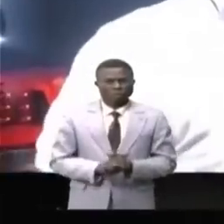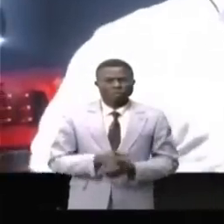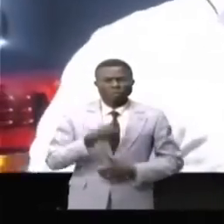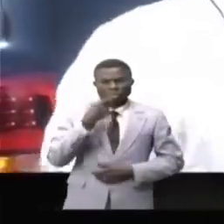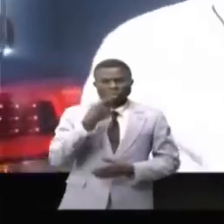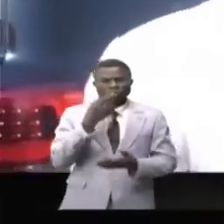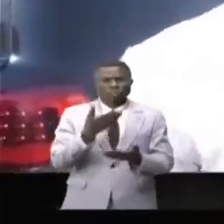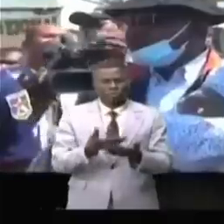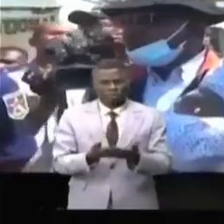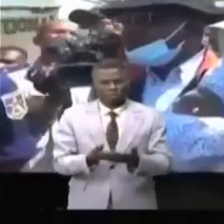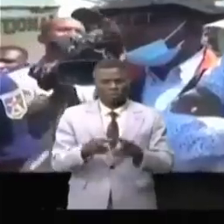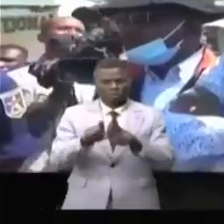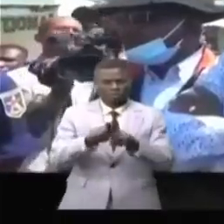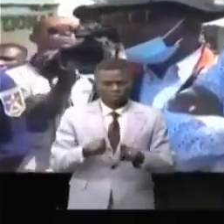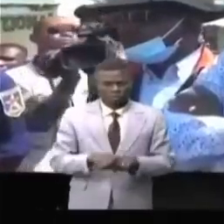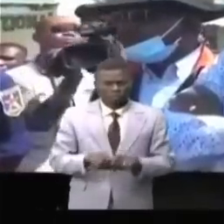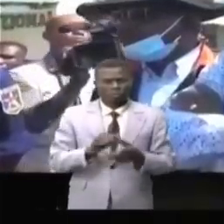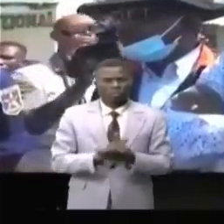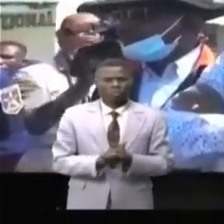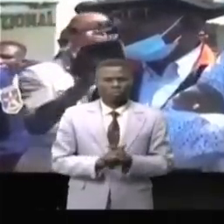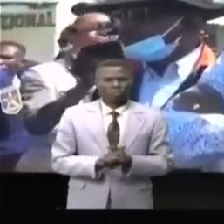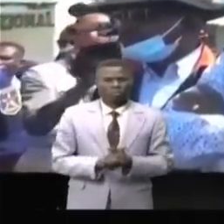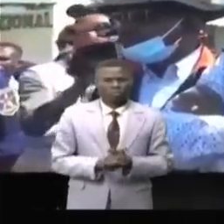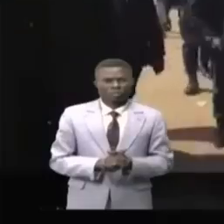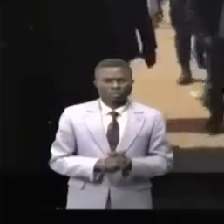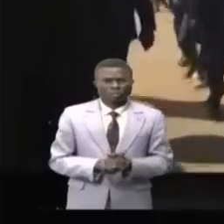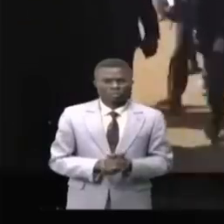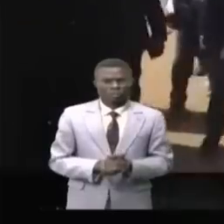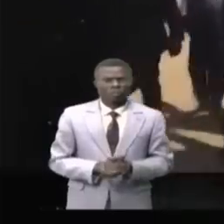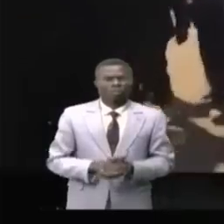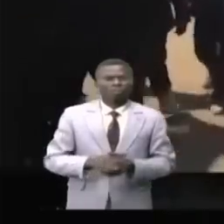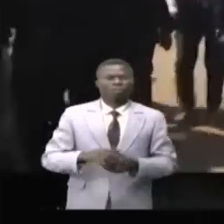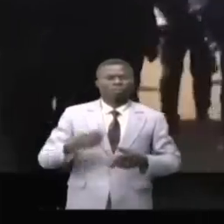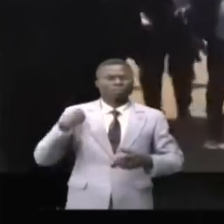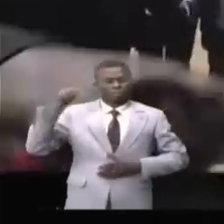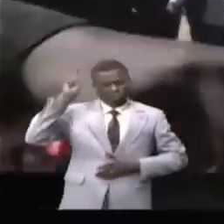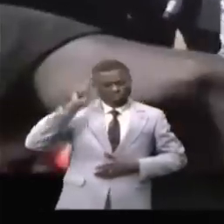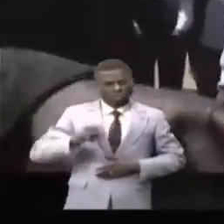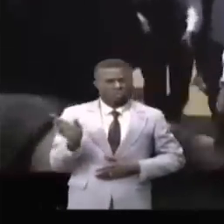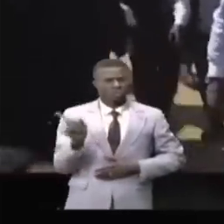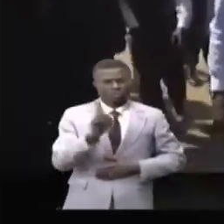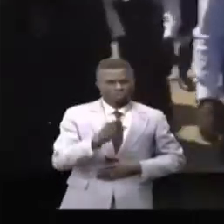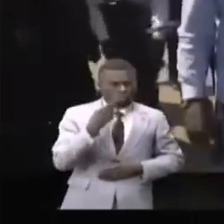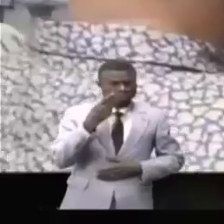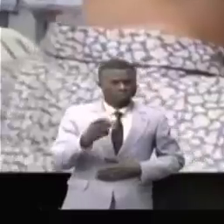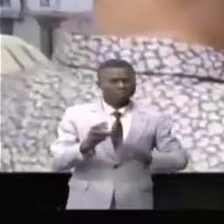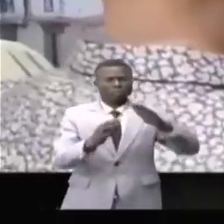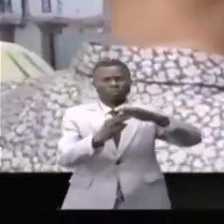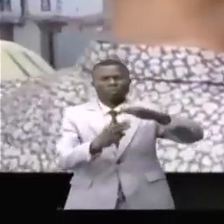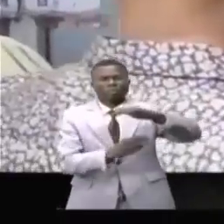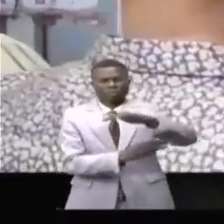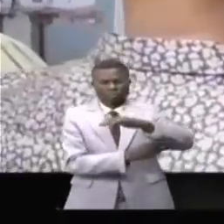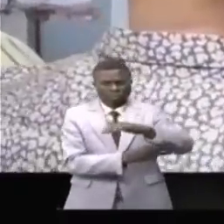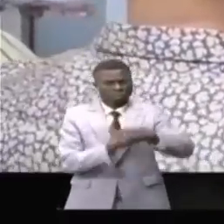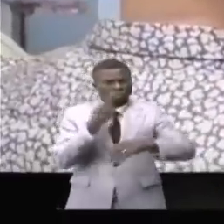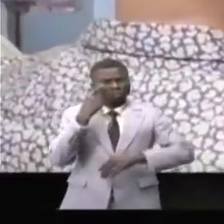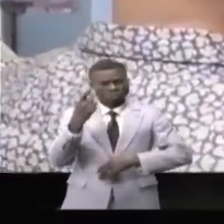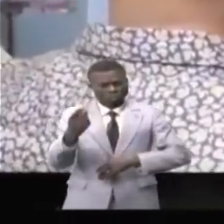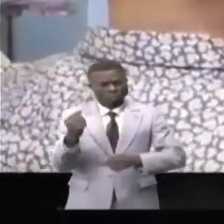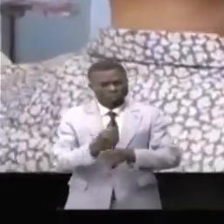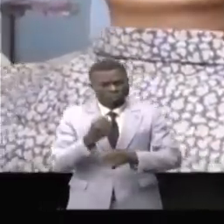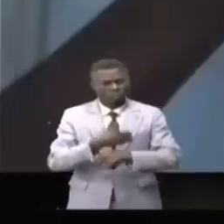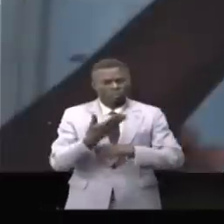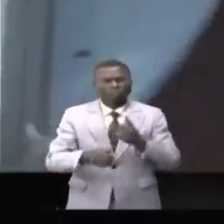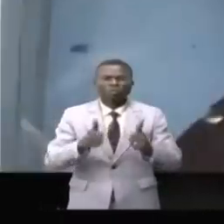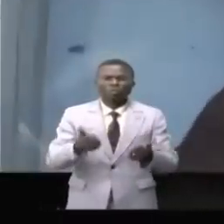commune urbano-rurale de Mokambo. Sous les champs, Jacques Ablakato s'est rendu au poste frontalier et a suspendu la perception de cette taxe.